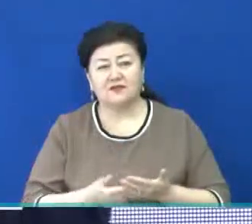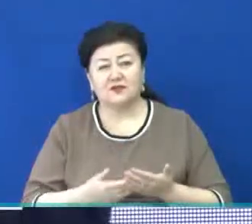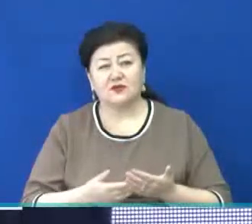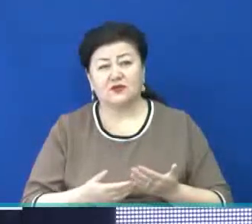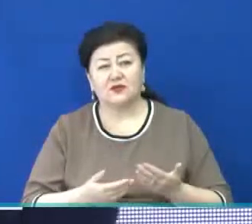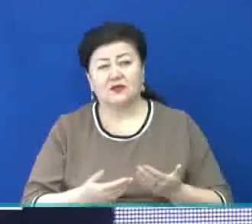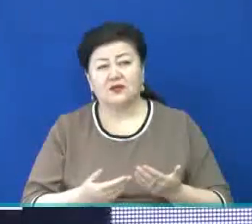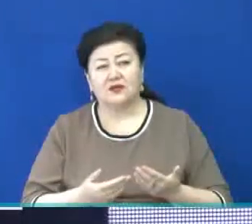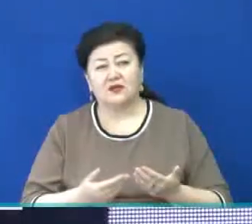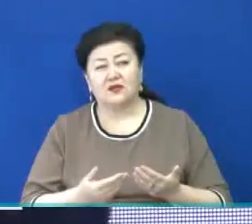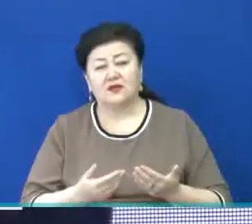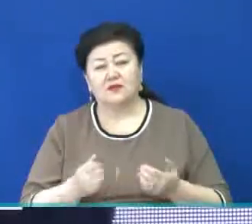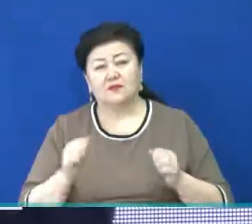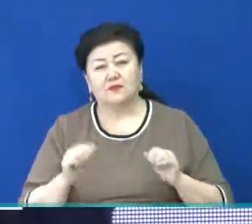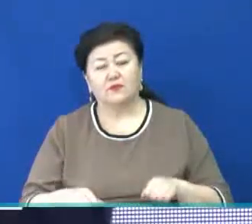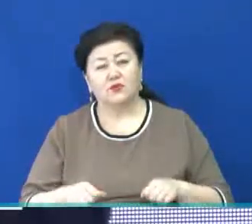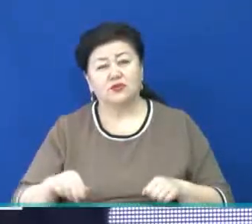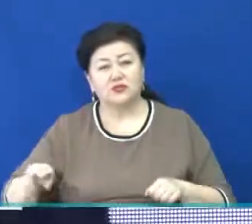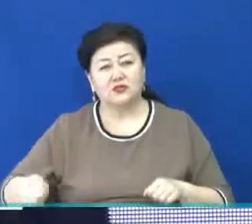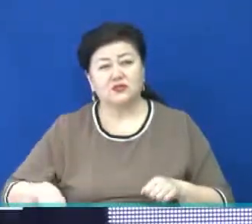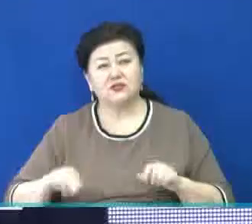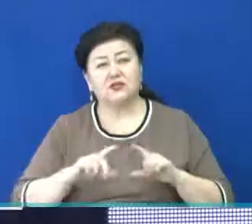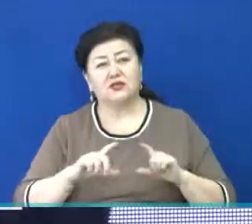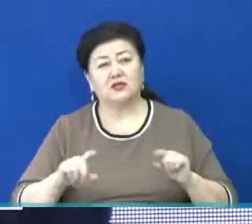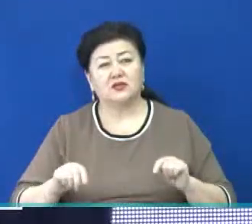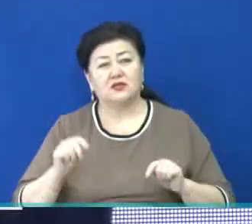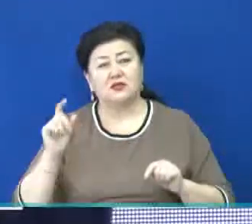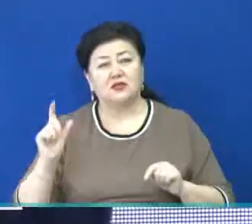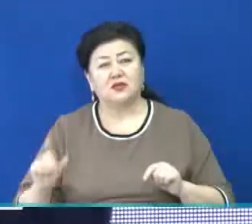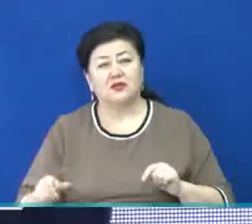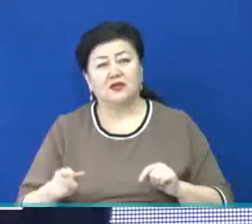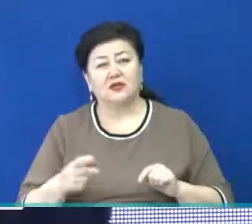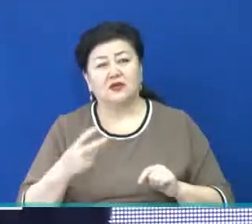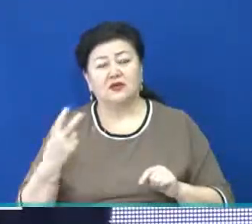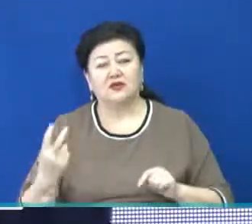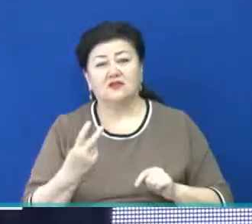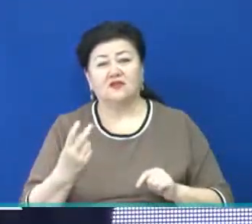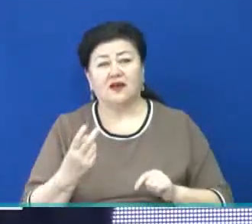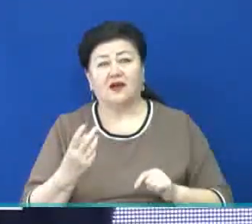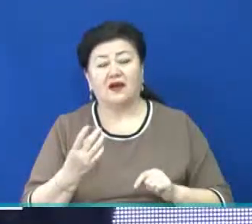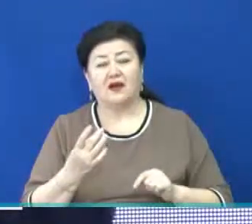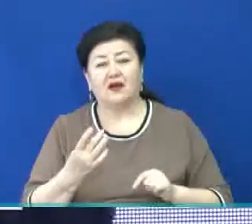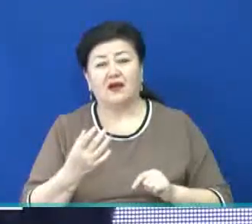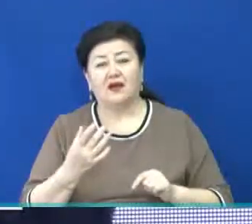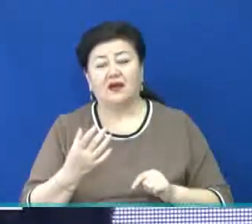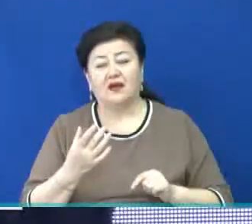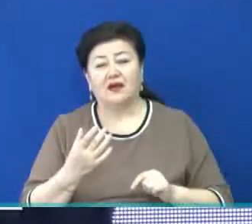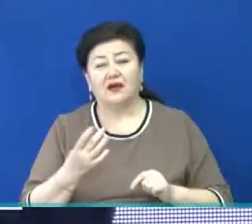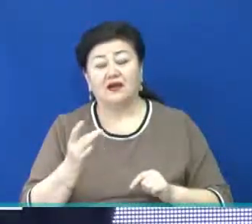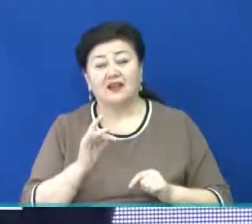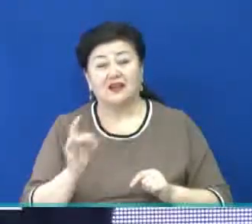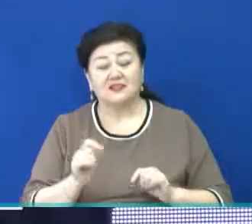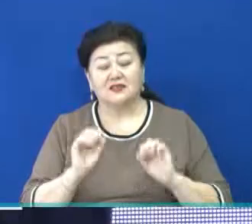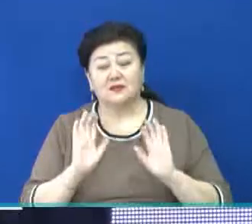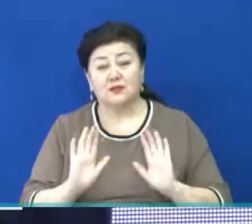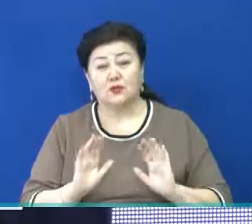Ғани Бектаевич, мүмкін мектеп директоры қызметіне адам екі реттен артық отырмау керек шығар, 5-5 жылдан. Осындай жаңалық